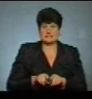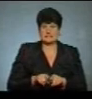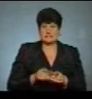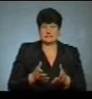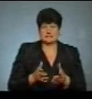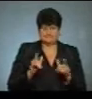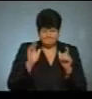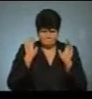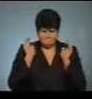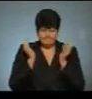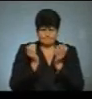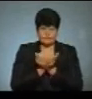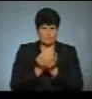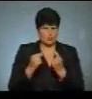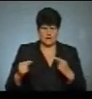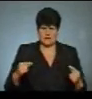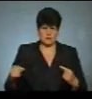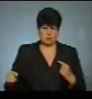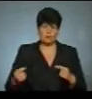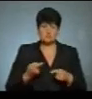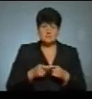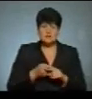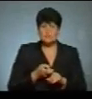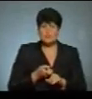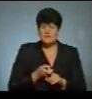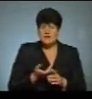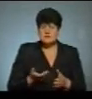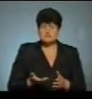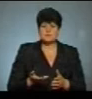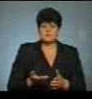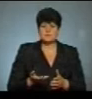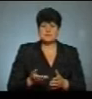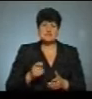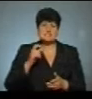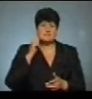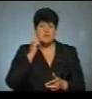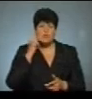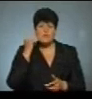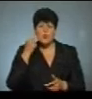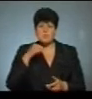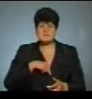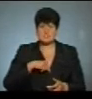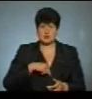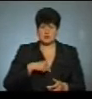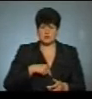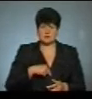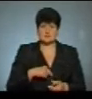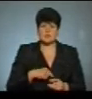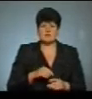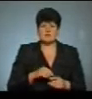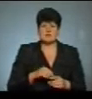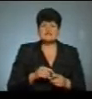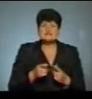ізоляційні аспекти зовсім по-різному. Це пов'язано з віковою психологією, а саме з провідним